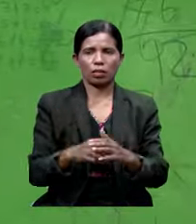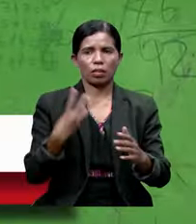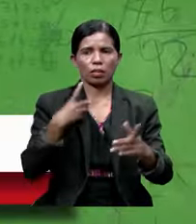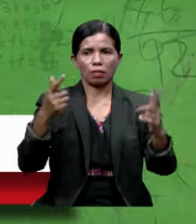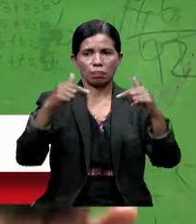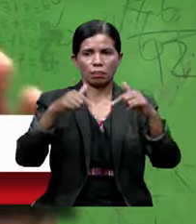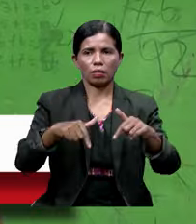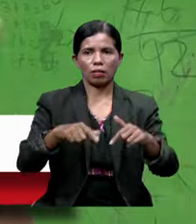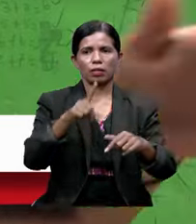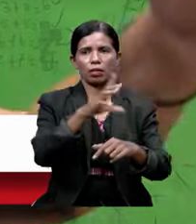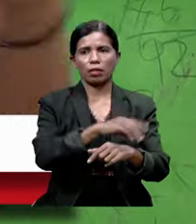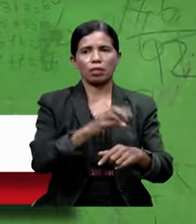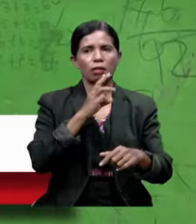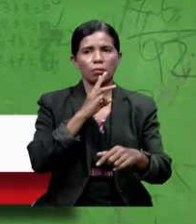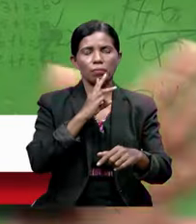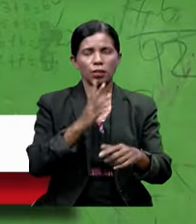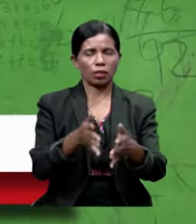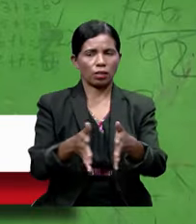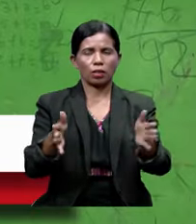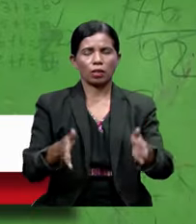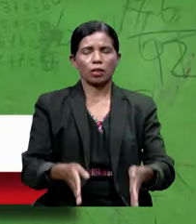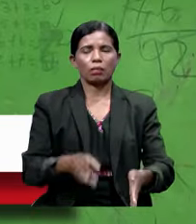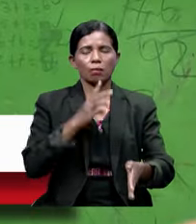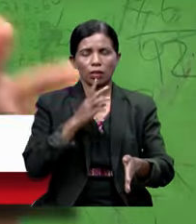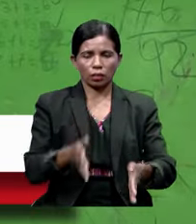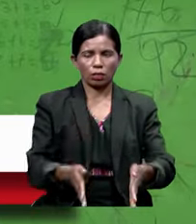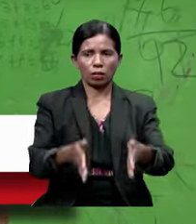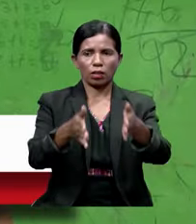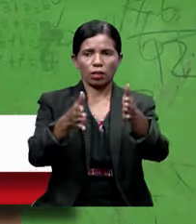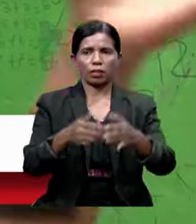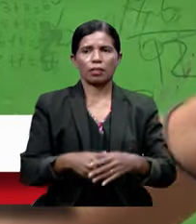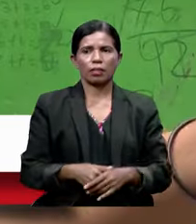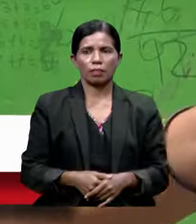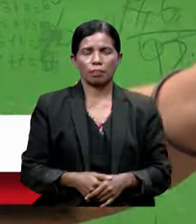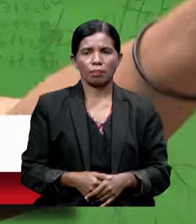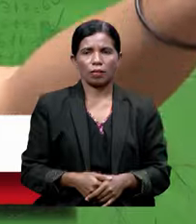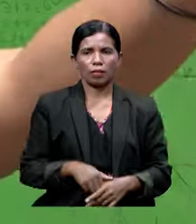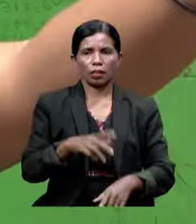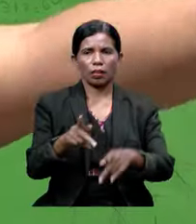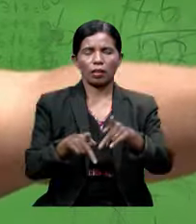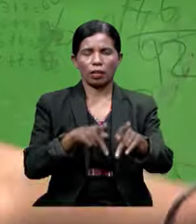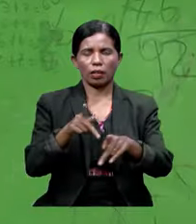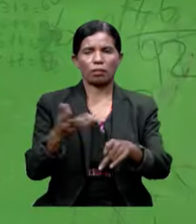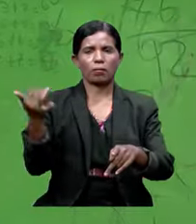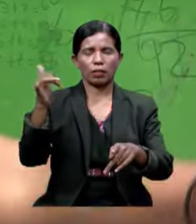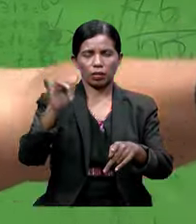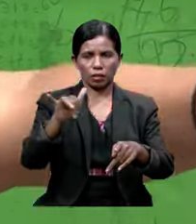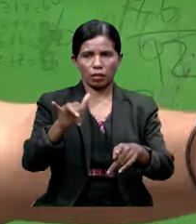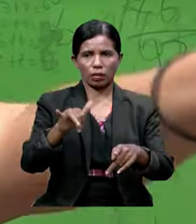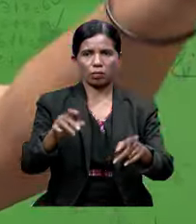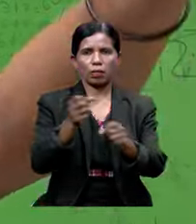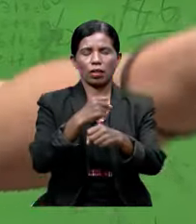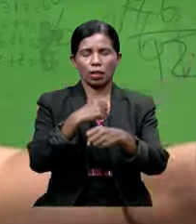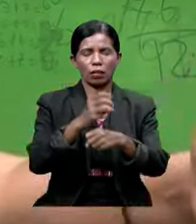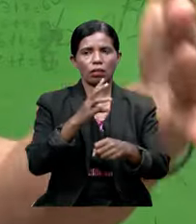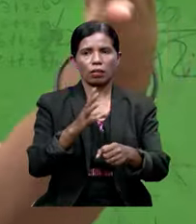hela bismillahirrahmanirrahim ini hasan biar ini mana hasan nila tuh di dalam. Kendala emster be, kendala be. Mahal hal ini